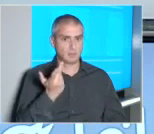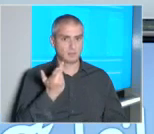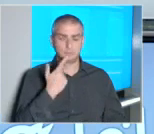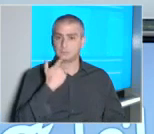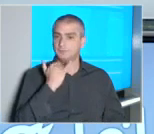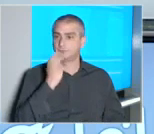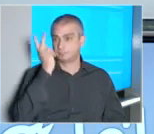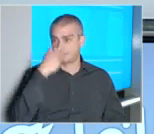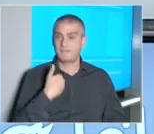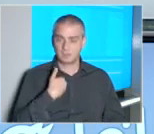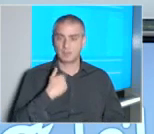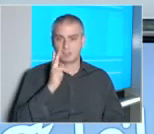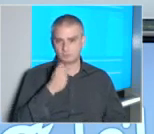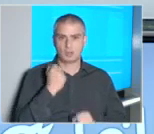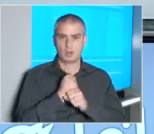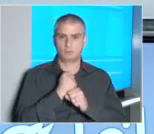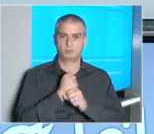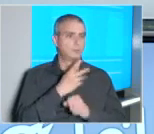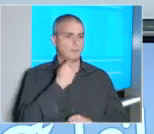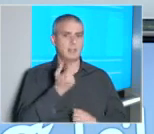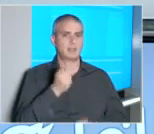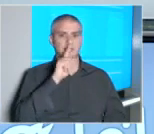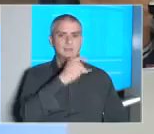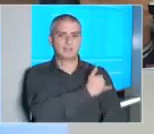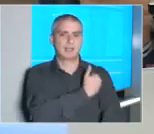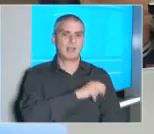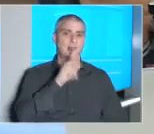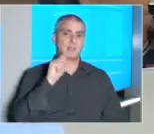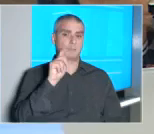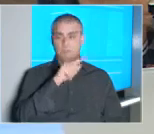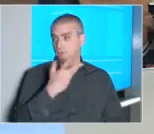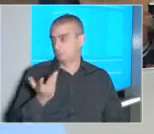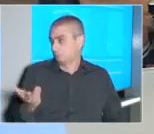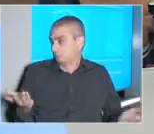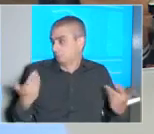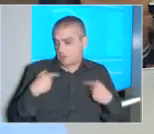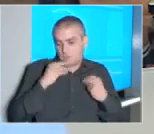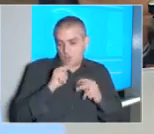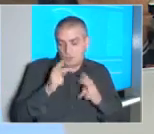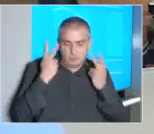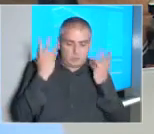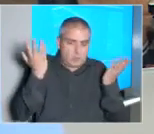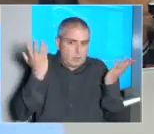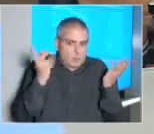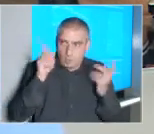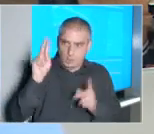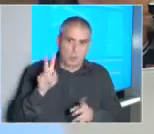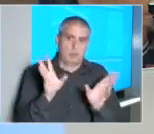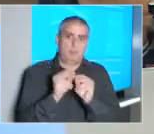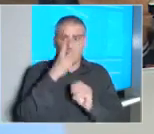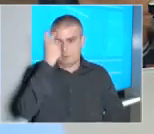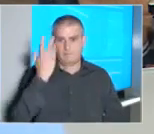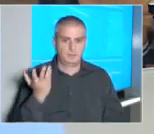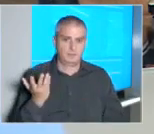הבנתי. כן, לפי הבנתנו אפשר לעשות את זה. מה תגיד זנדברג? אני מדבר על העניין העקרוני, יכול להיות שגם היא יכולה לרוץ עם